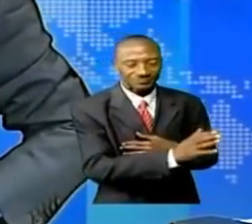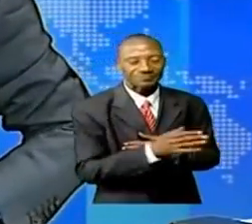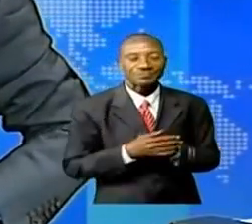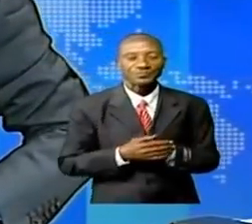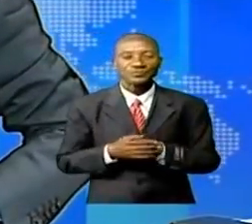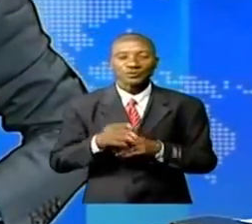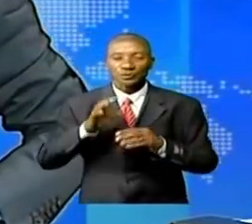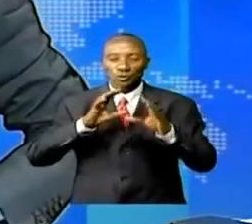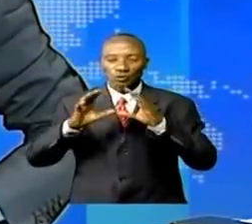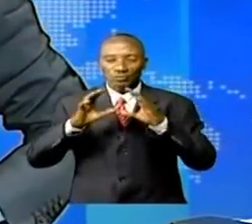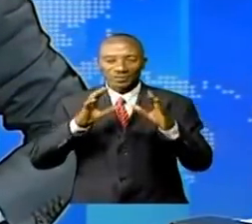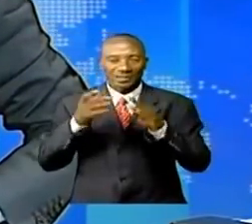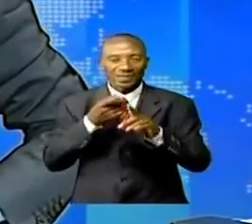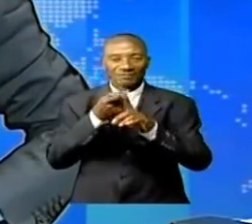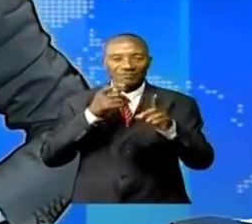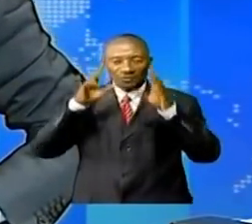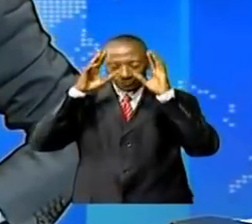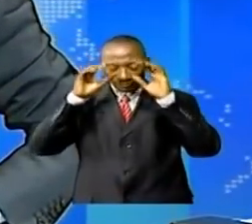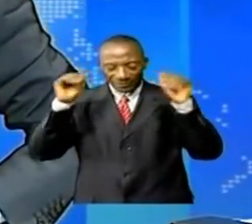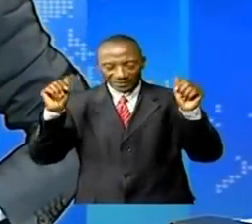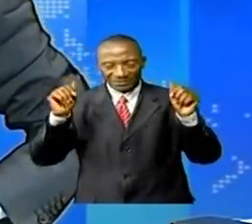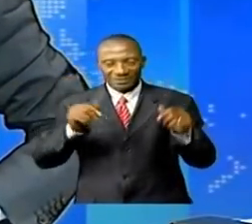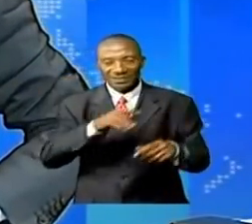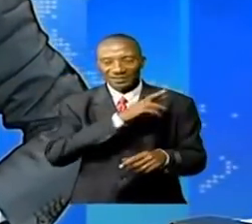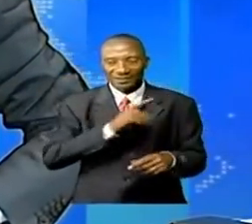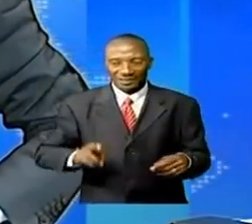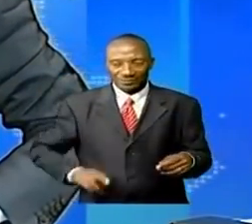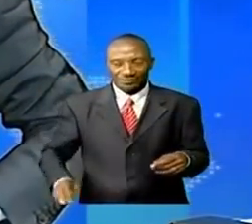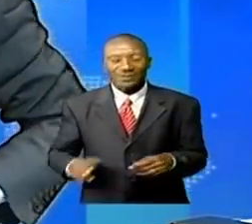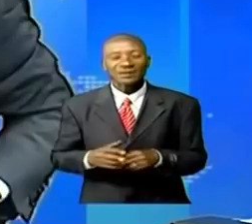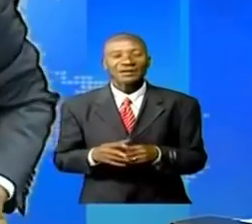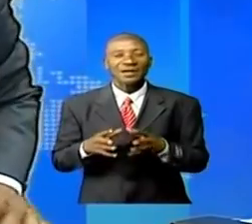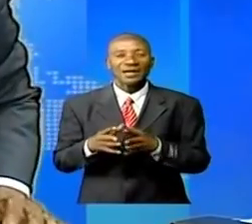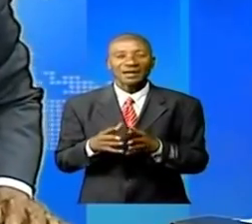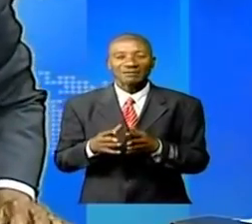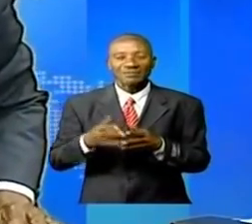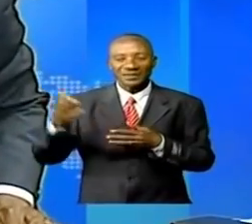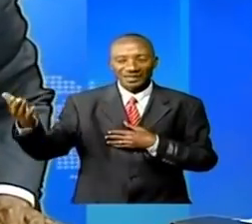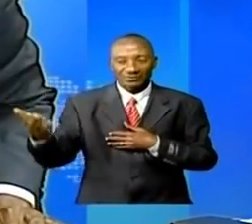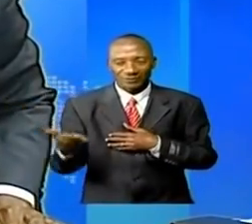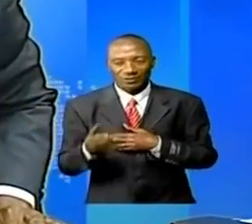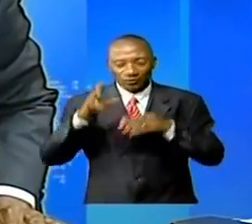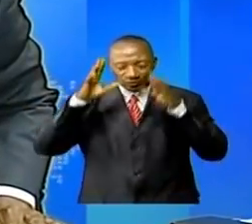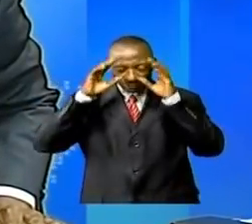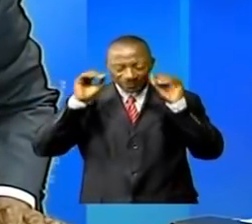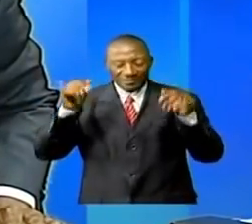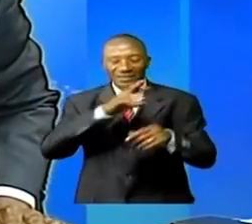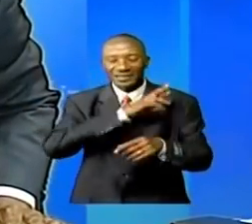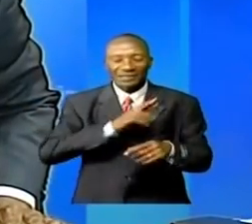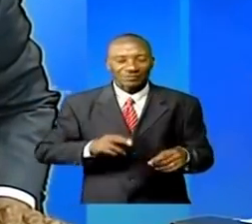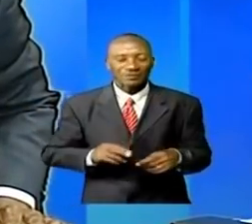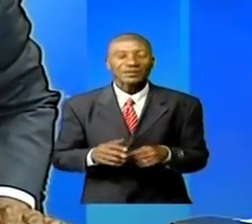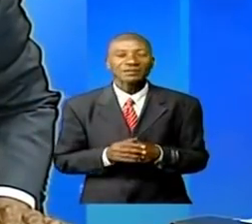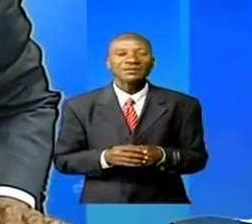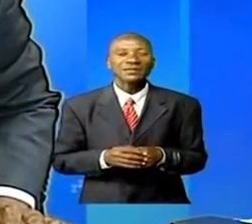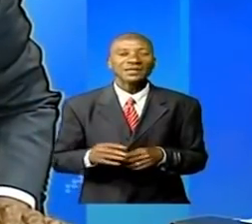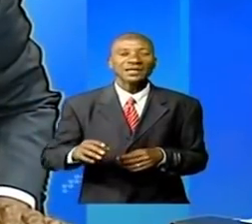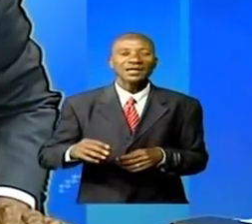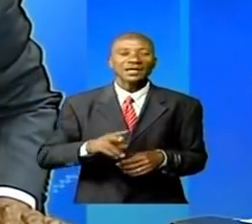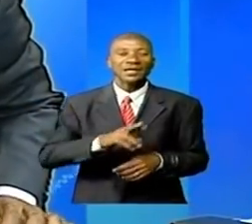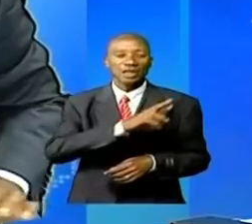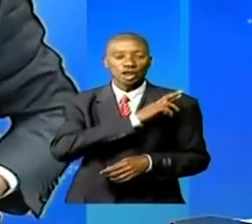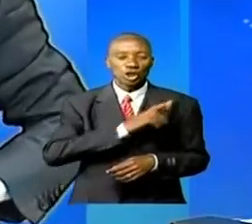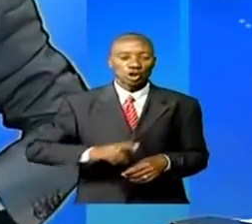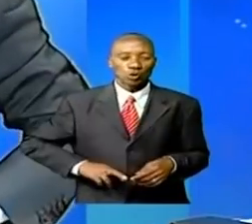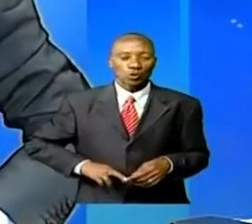de la présidence de la République sur invitation de son Excellence, Monsieur le Président de la République, Sa Majesté le Roi Philippe de Belgique